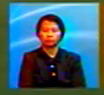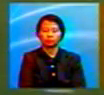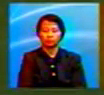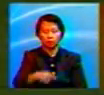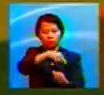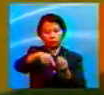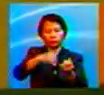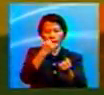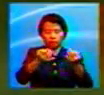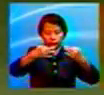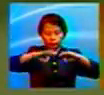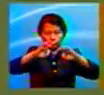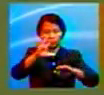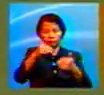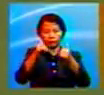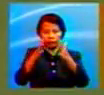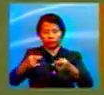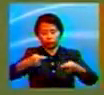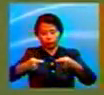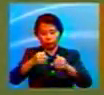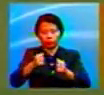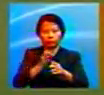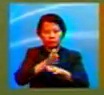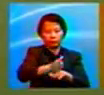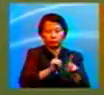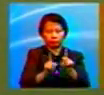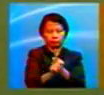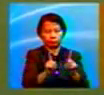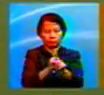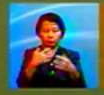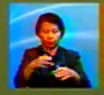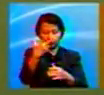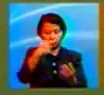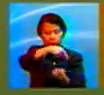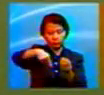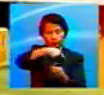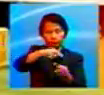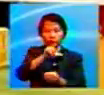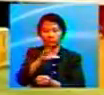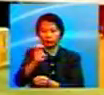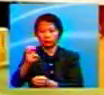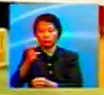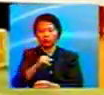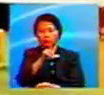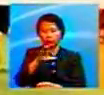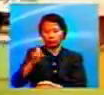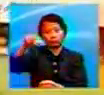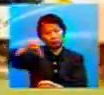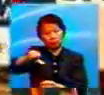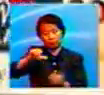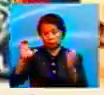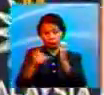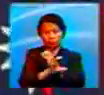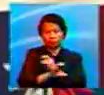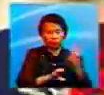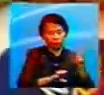Pusingan terakhir nyata sengit buat lima pemain yang bertarung untuk memintas pendahulu selepas tiga pusingan, Lee Westwood. Lee Westwood gagal dicabar